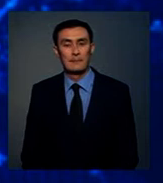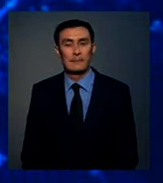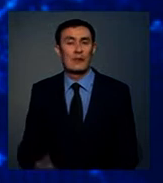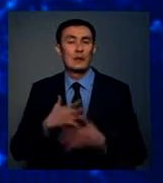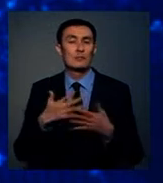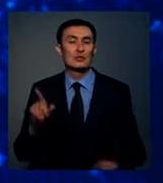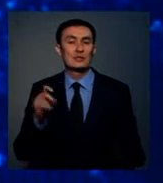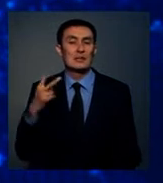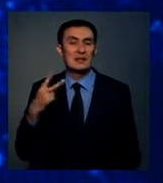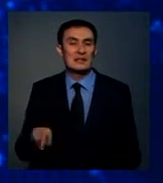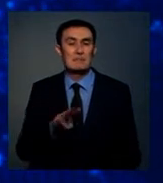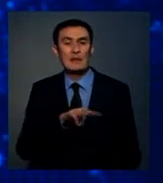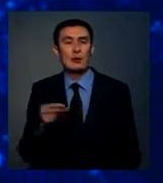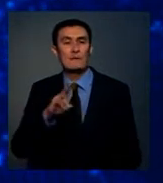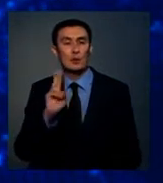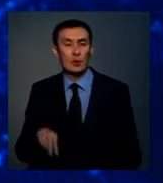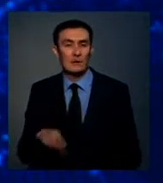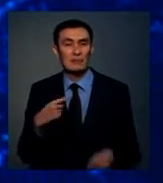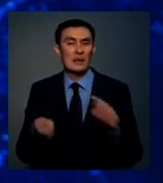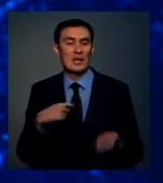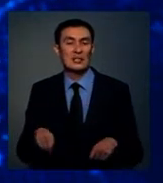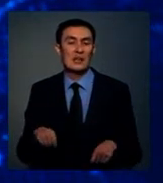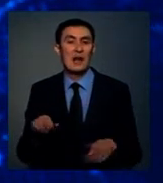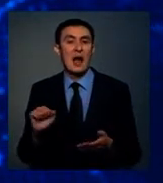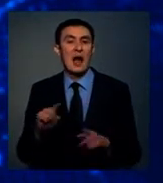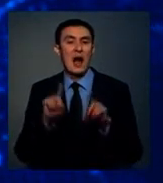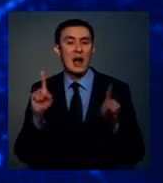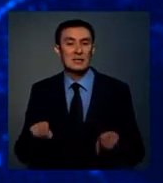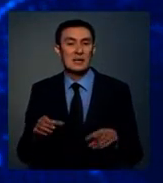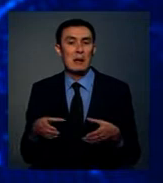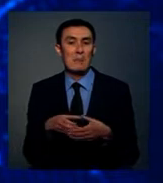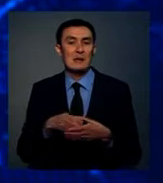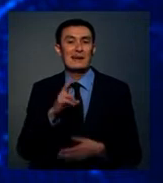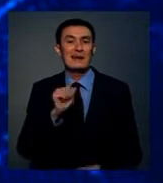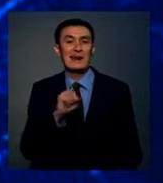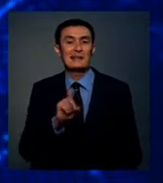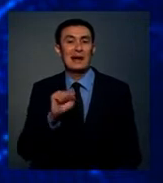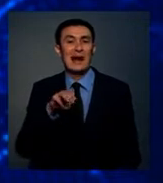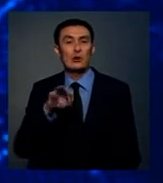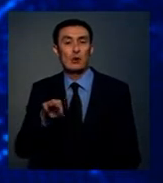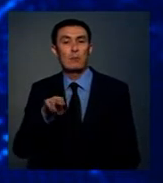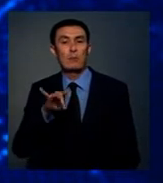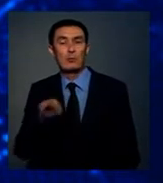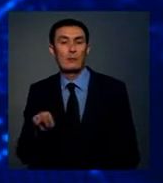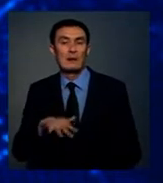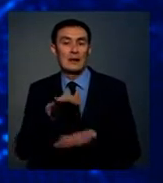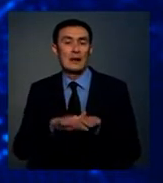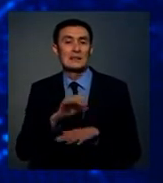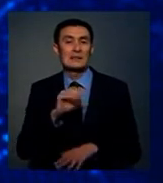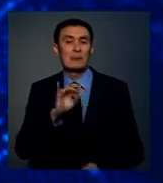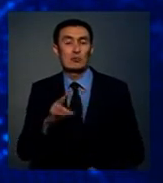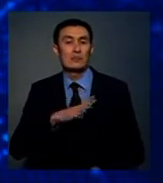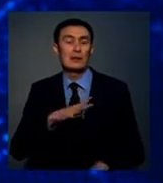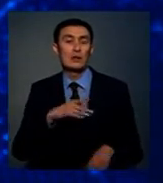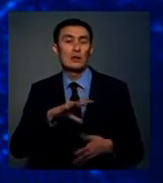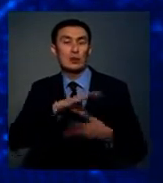свыше 120 миллионов долларов от продажи акций выручила компания казатомпром фонде национального благосостояния самрук-казына подвели